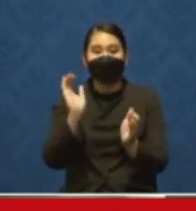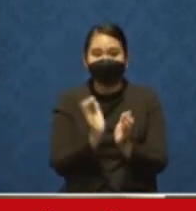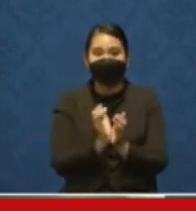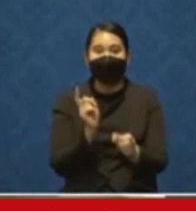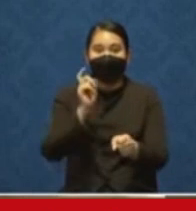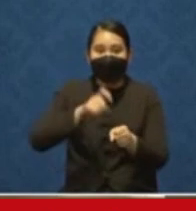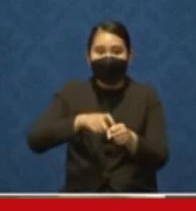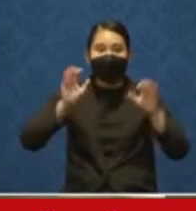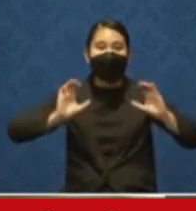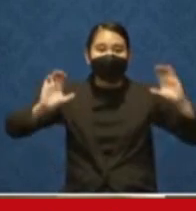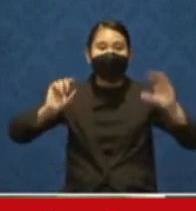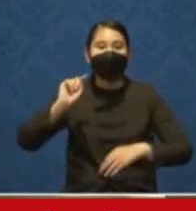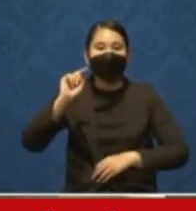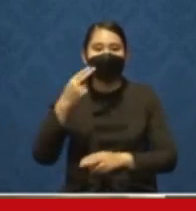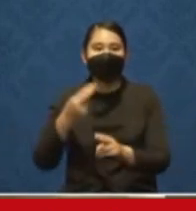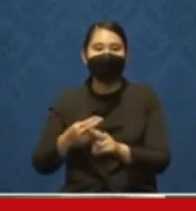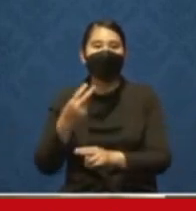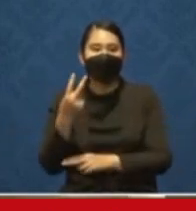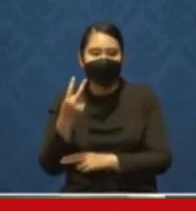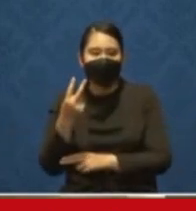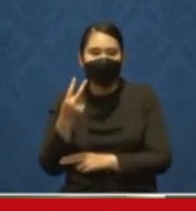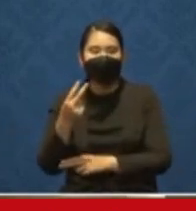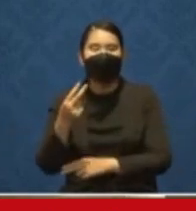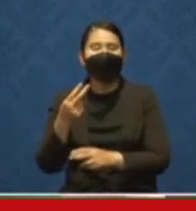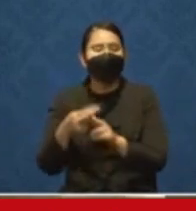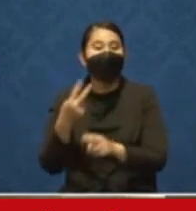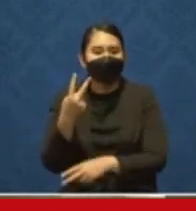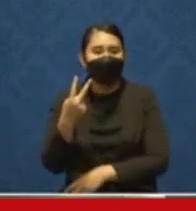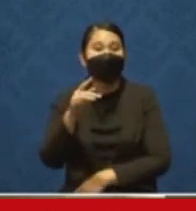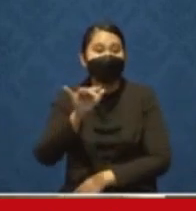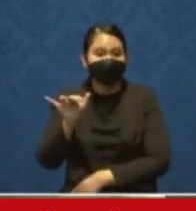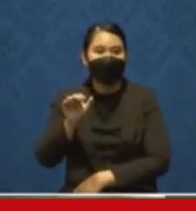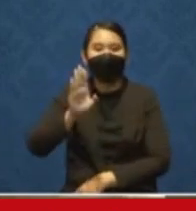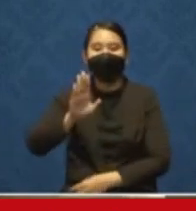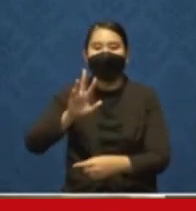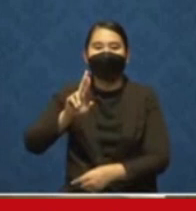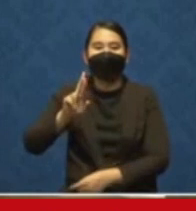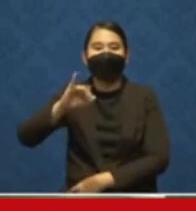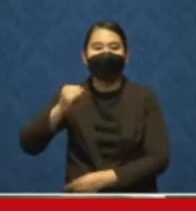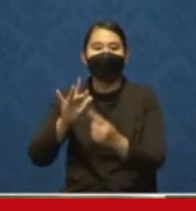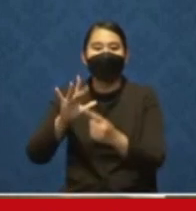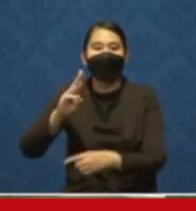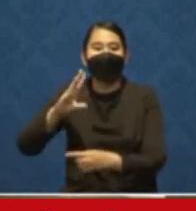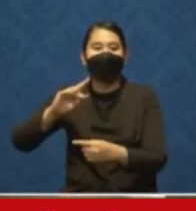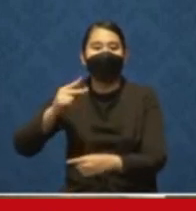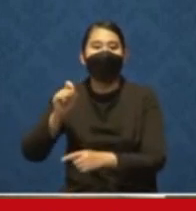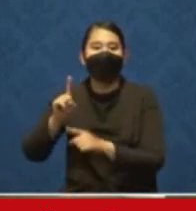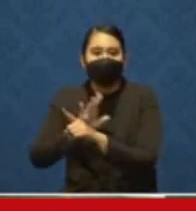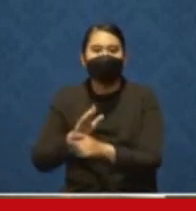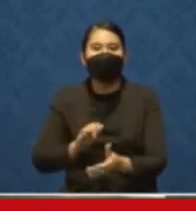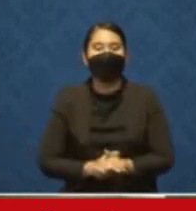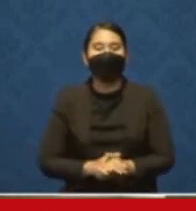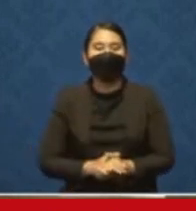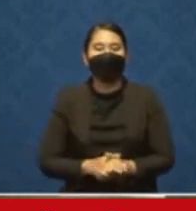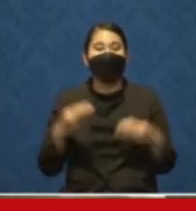คนในทำงานตำรวจหรือเจ้านั่นแหละแต่ก็มีตำรวจบรรจุใหม่นามสกุลอัตถาวงศ์อยู่สองคนยศร้อย